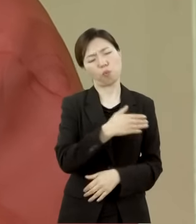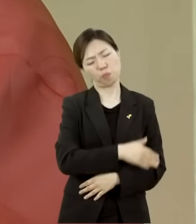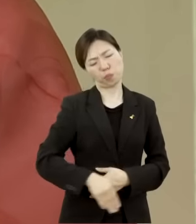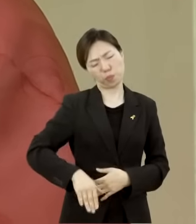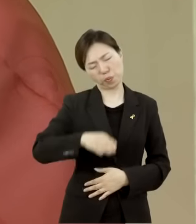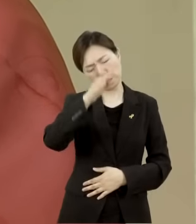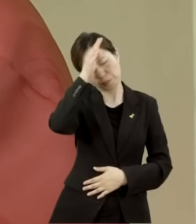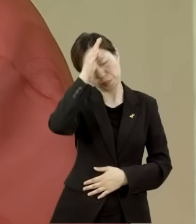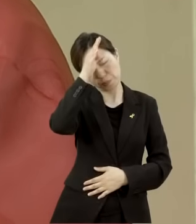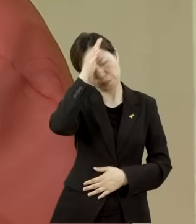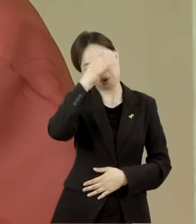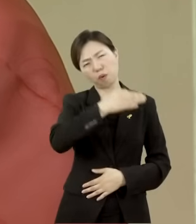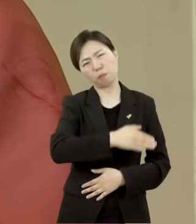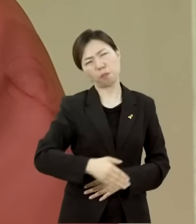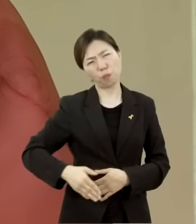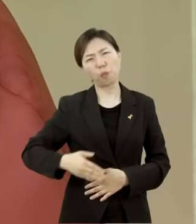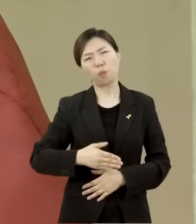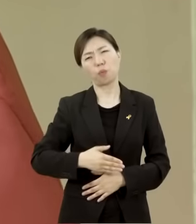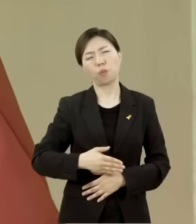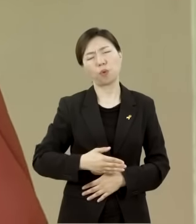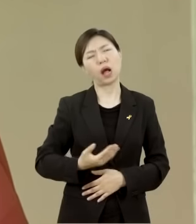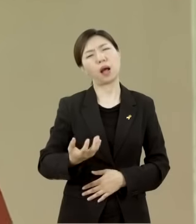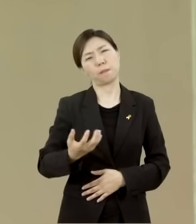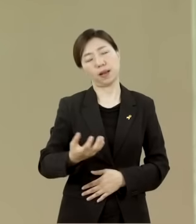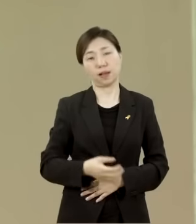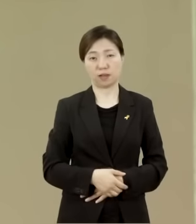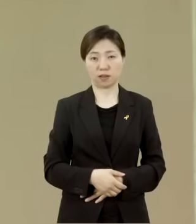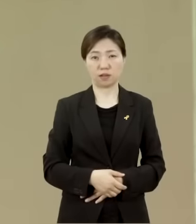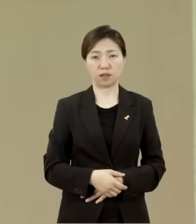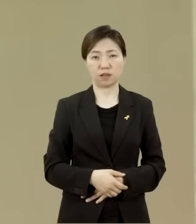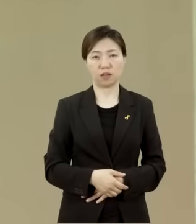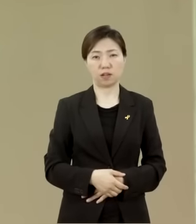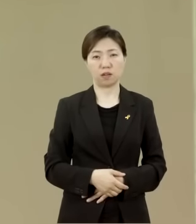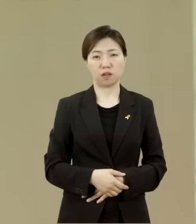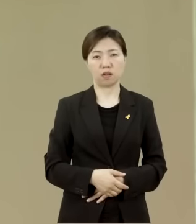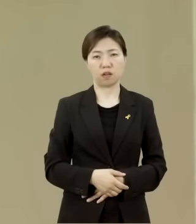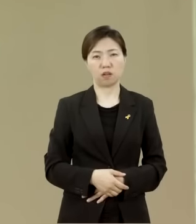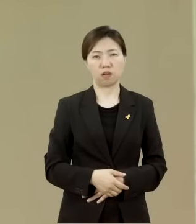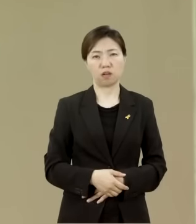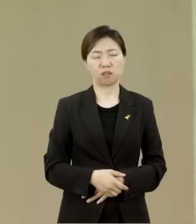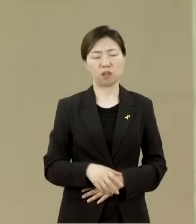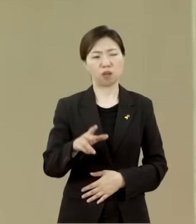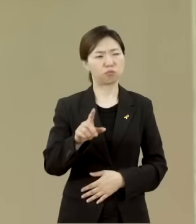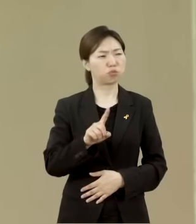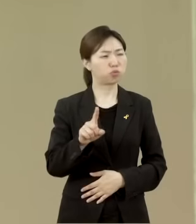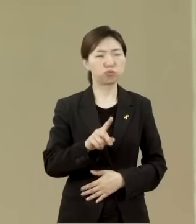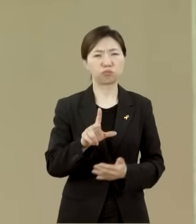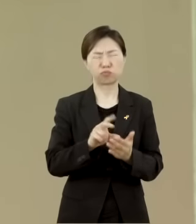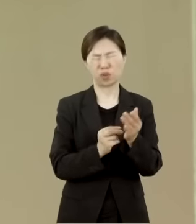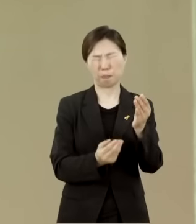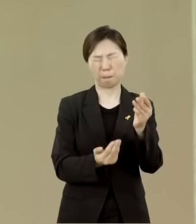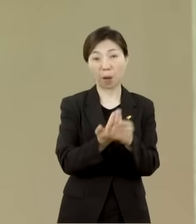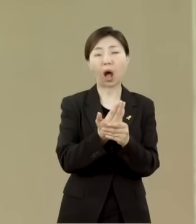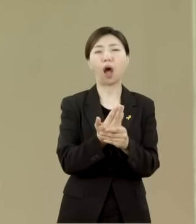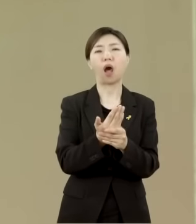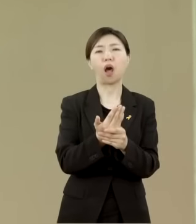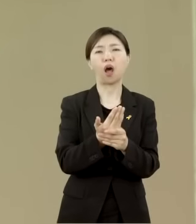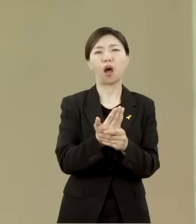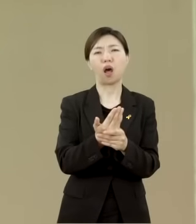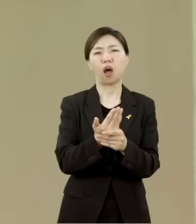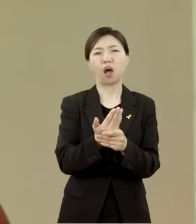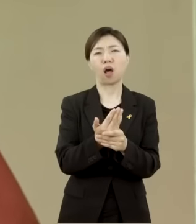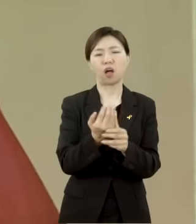분이요 불편하셨던 분이었는데 좀 안 좋은 사고가 있어 가지고